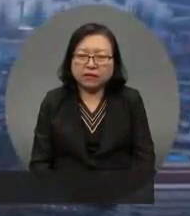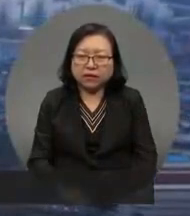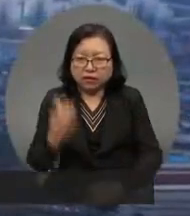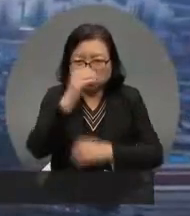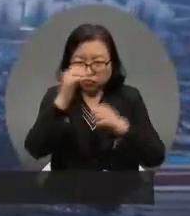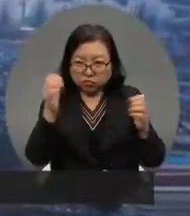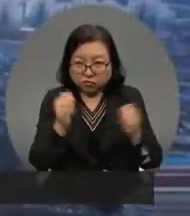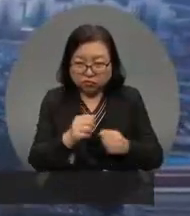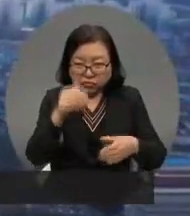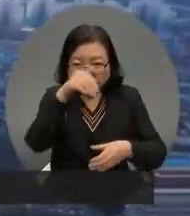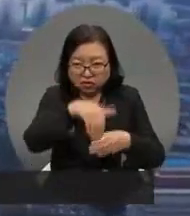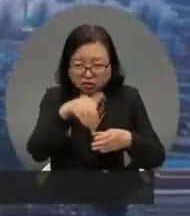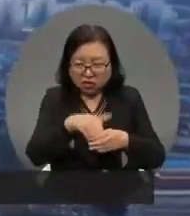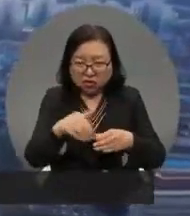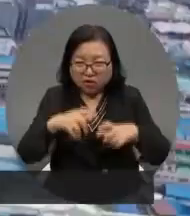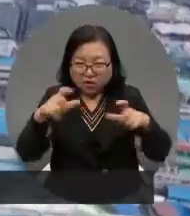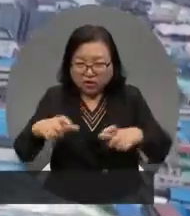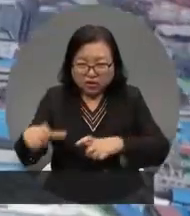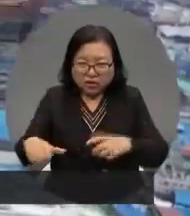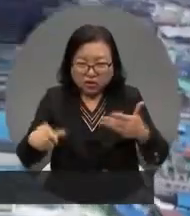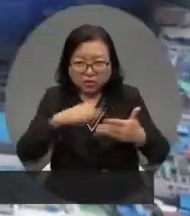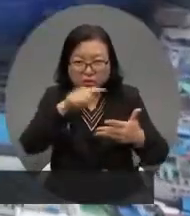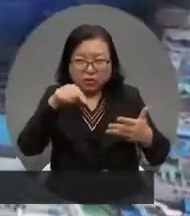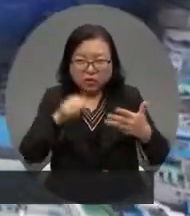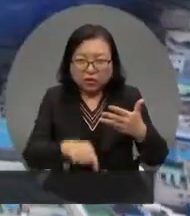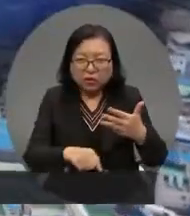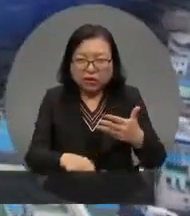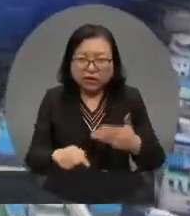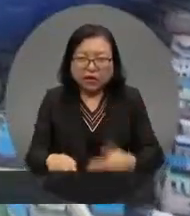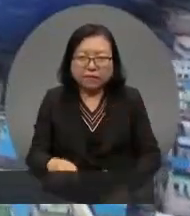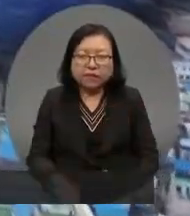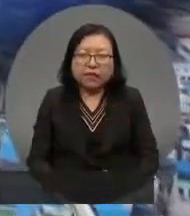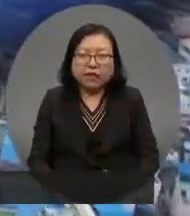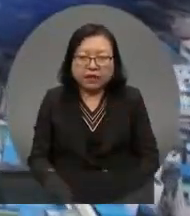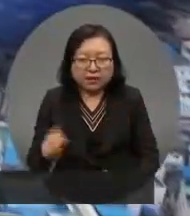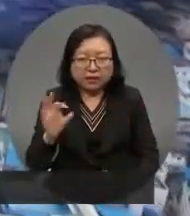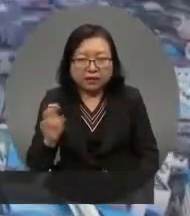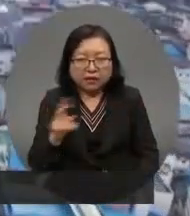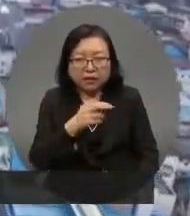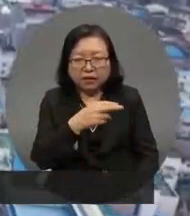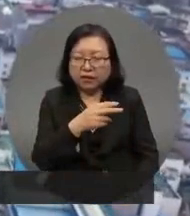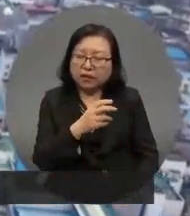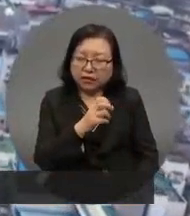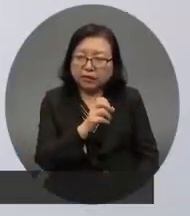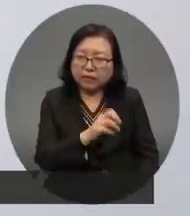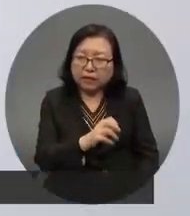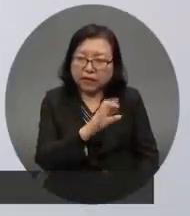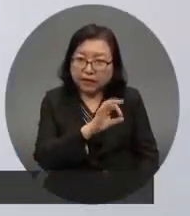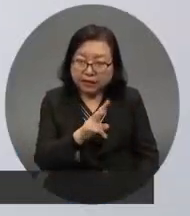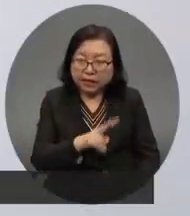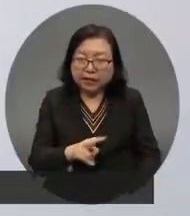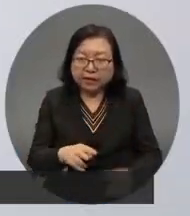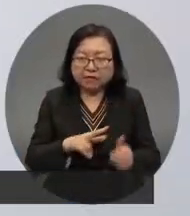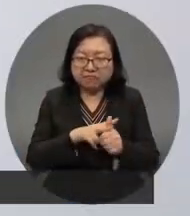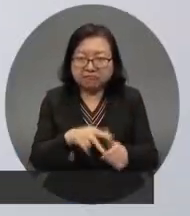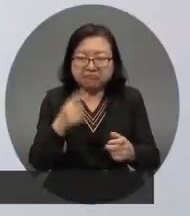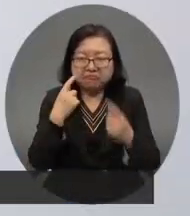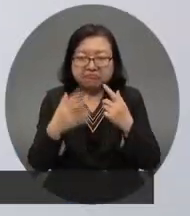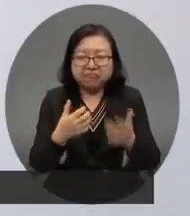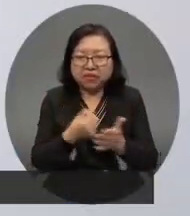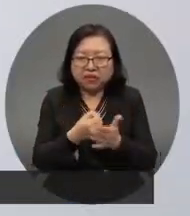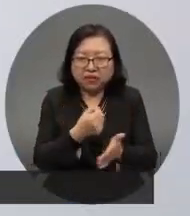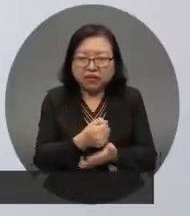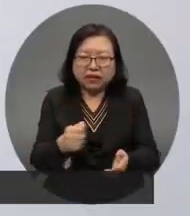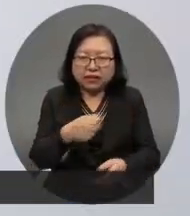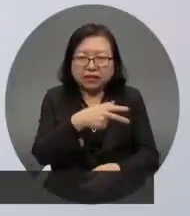충북 총선 8개 선거구 가운데 원내 1, 2당의 후보가 확정된 곳은 3곳입니다. 제천단양은 민주당